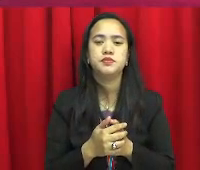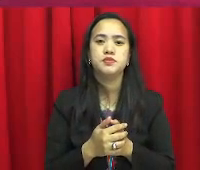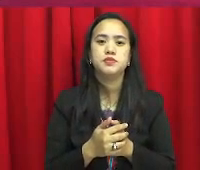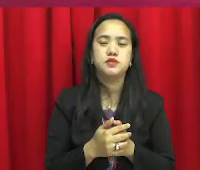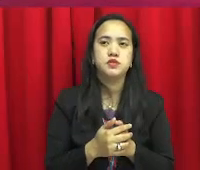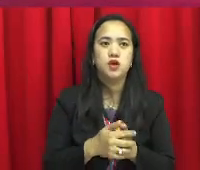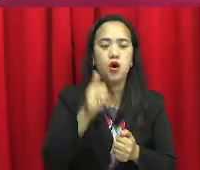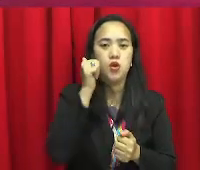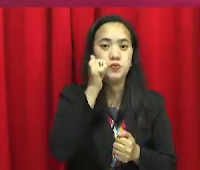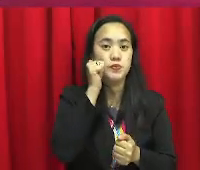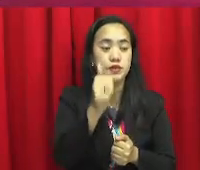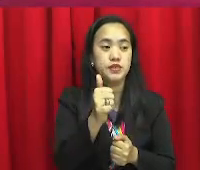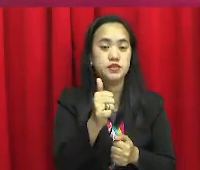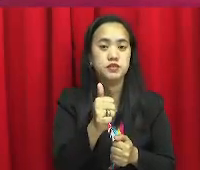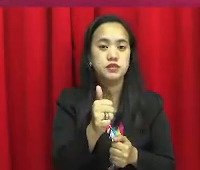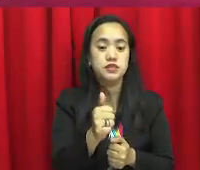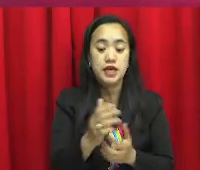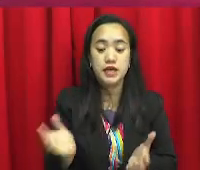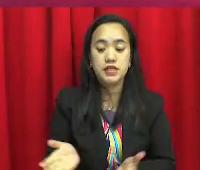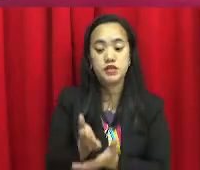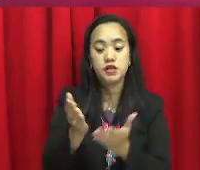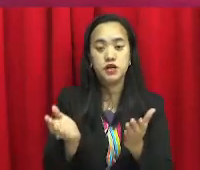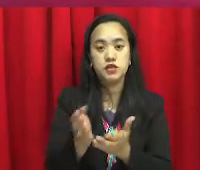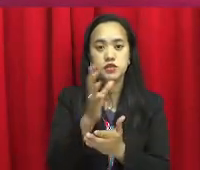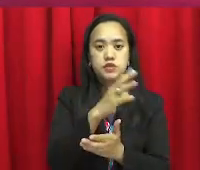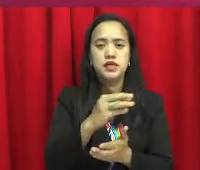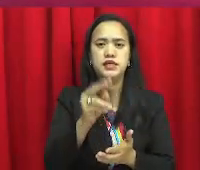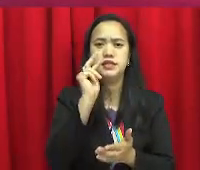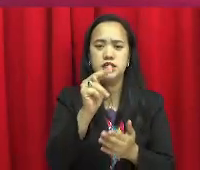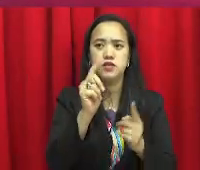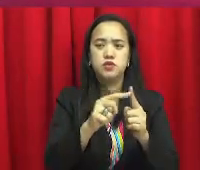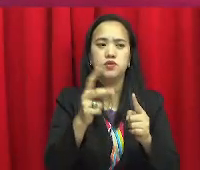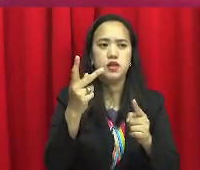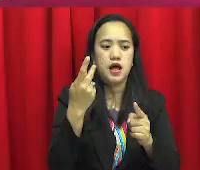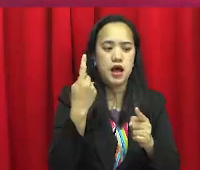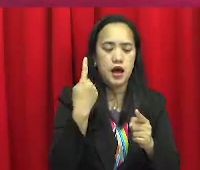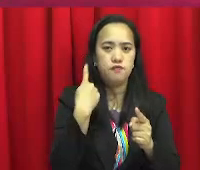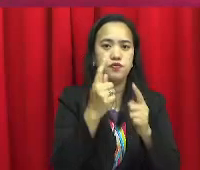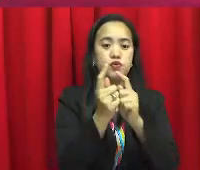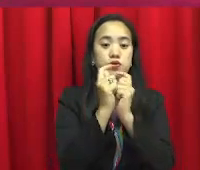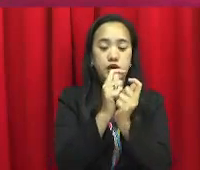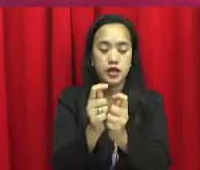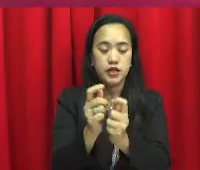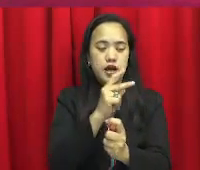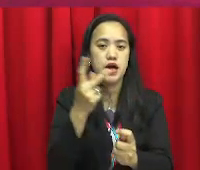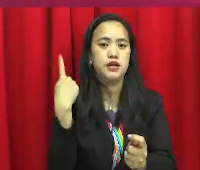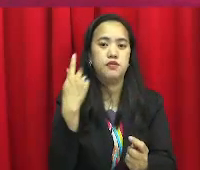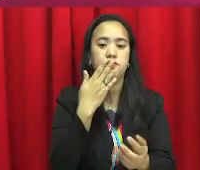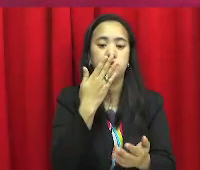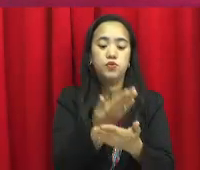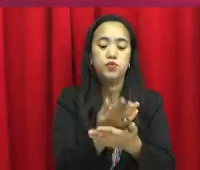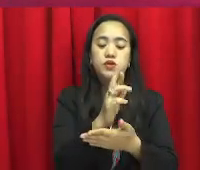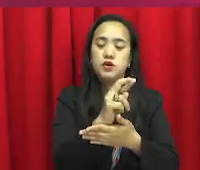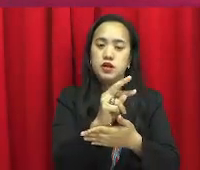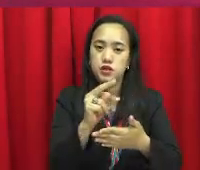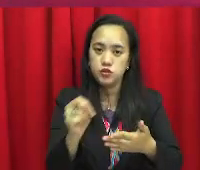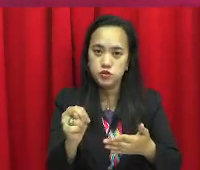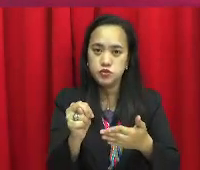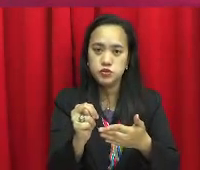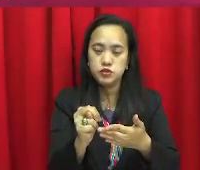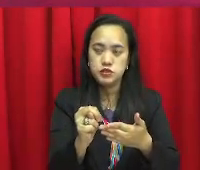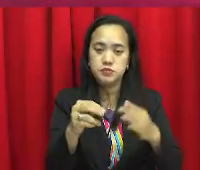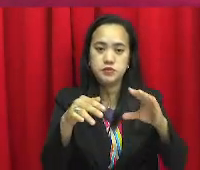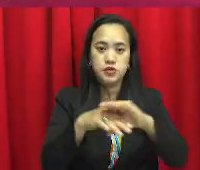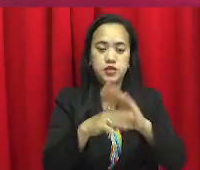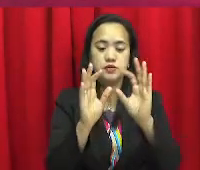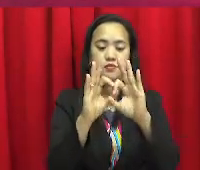para mabuklod ang pamilya, kinakailangan buklo rin ang mag-asawa. No? Hanggat hindi naayos po ang mag-asawa, hindi po maayos ang